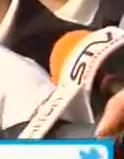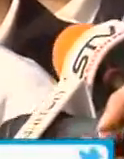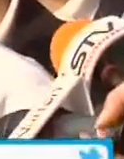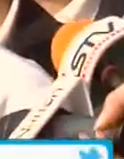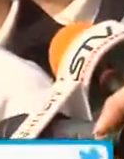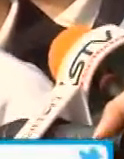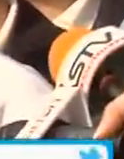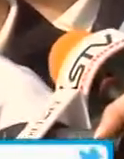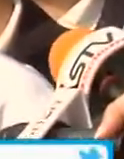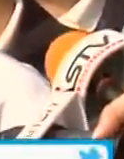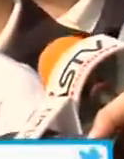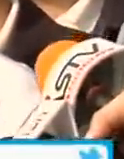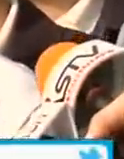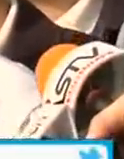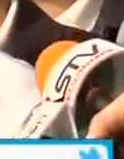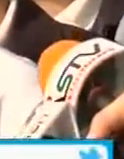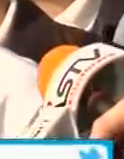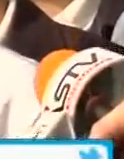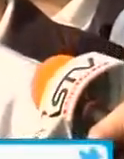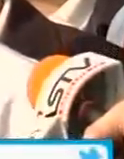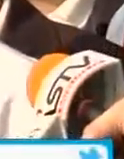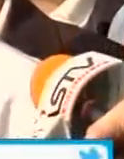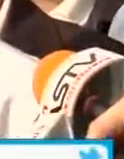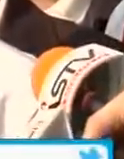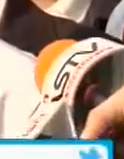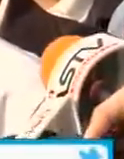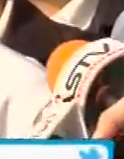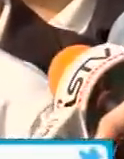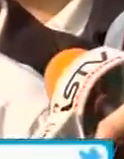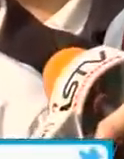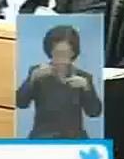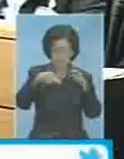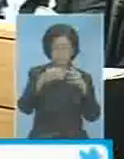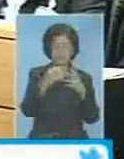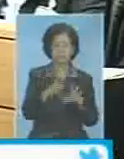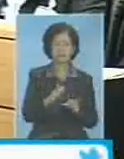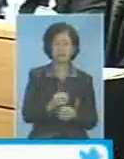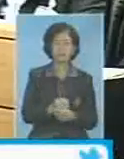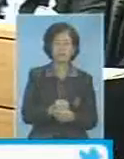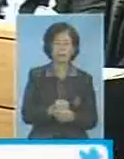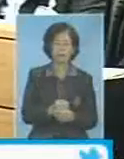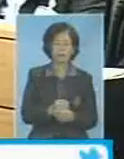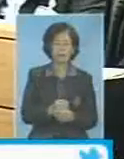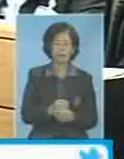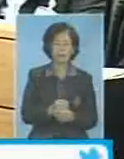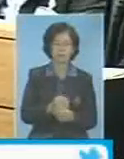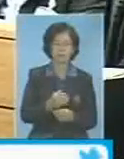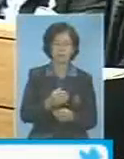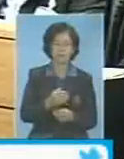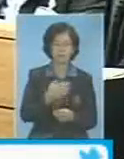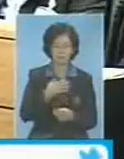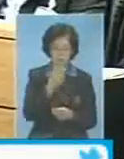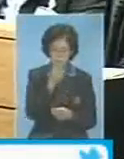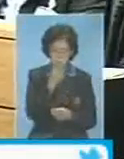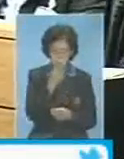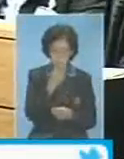ได้ชี้แจงในประเด็นนี้อีกครั้งหนึ่งในวันนี้ด้วยนะครับว่าได้ให้นโยบายกับเลขาธิ